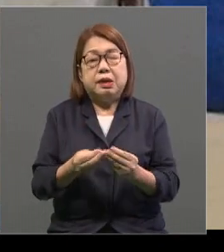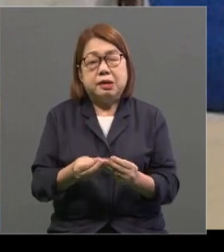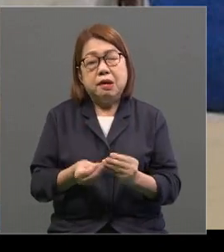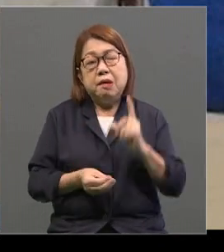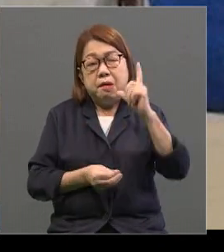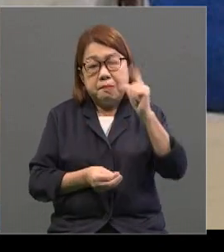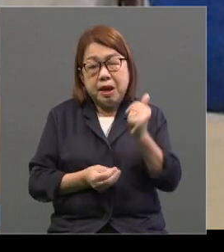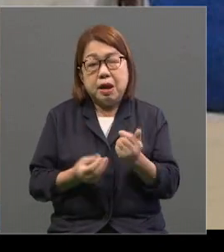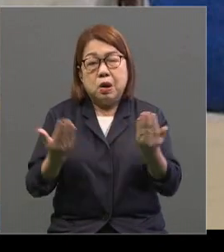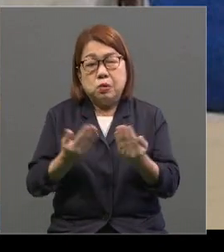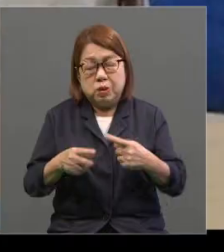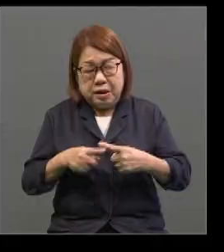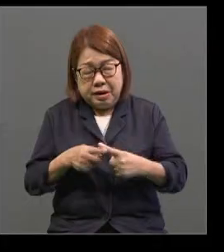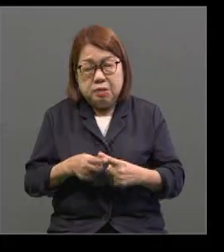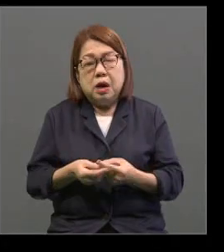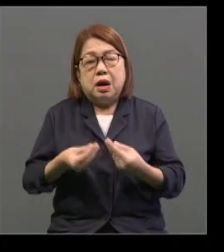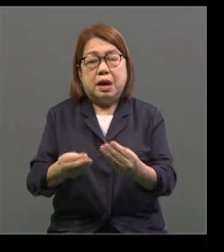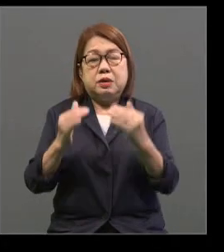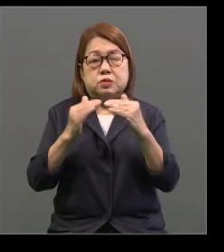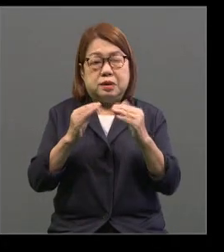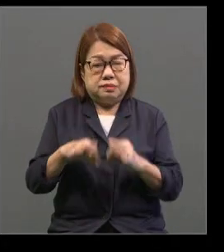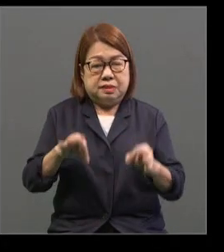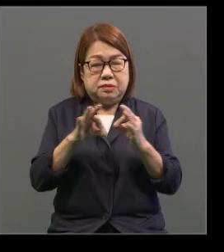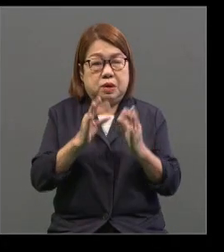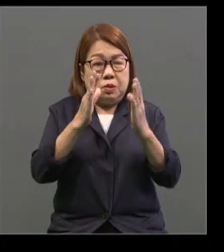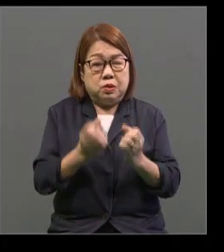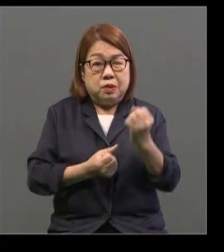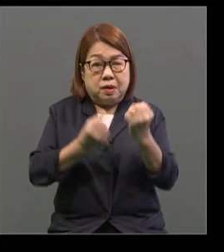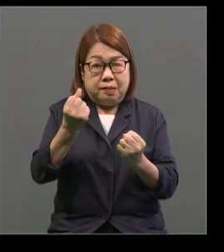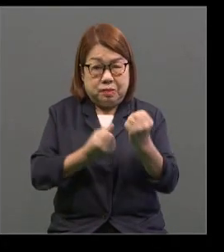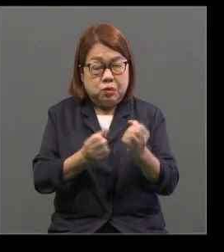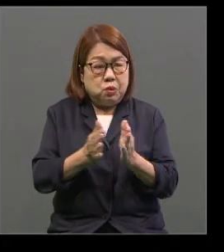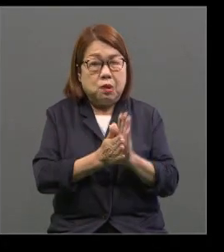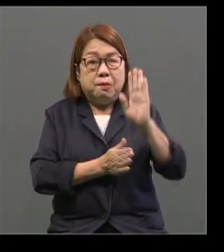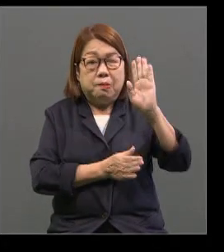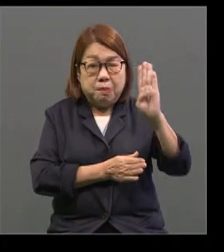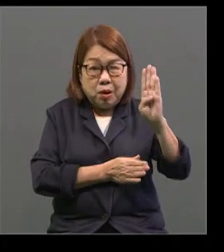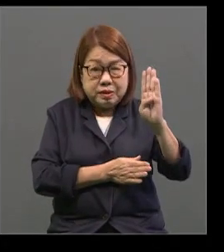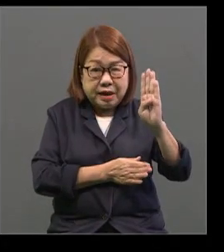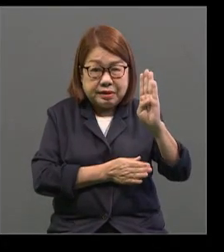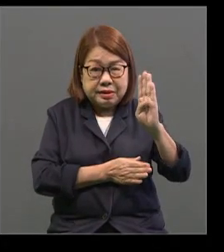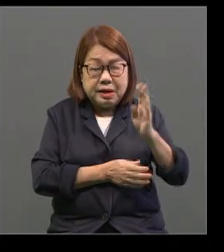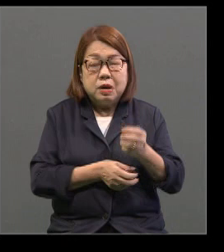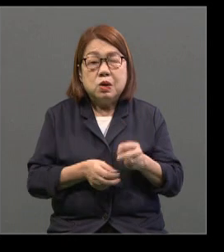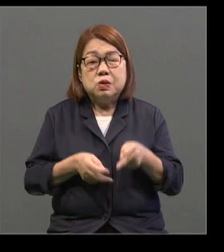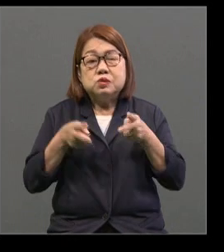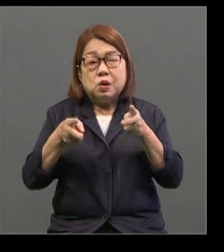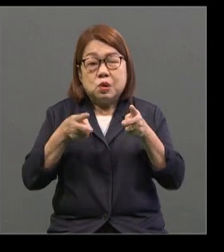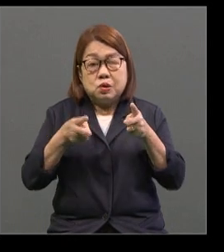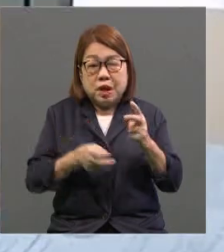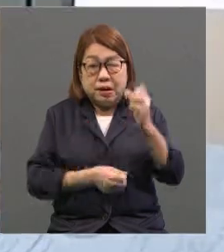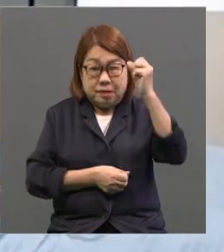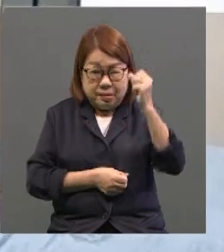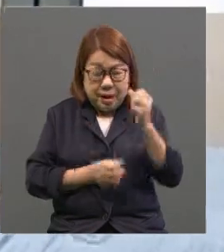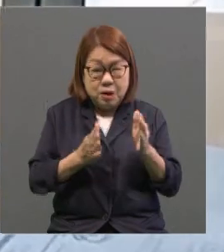หายด้วยนะครับสำคัญคือต้องติดตามตัวคนขับเนี่ยแล้วก็สอบถามไปที่ต้นสังกัดบริษัทรถร่วมกับขสมกคุณต้องมาเยียวยา